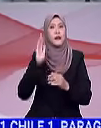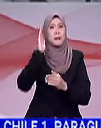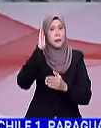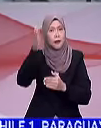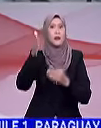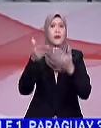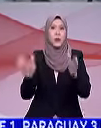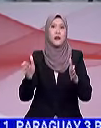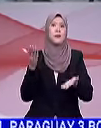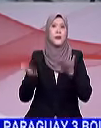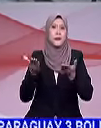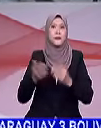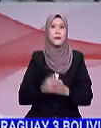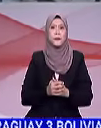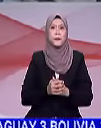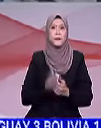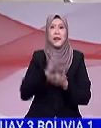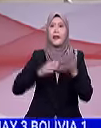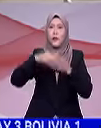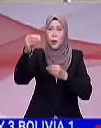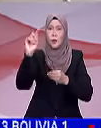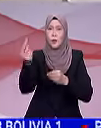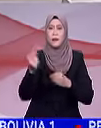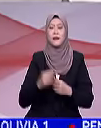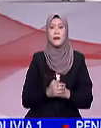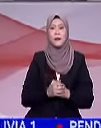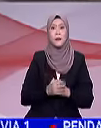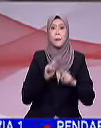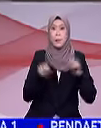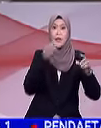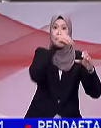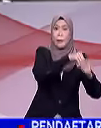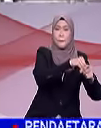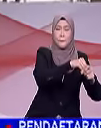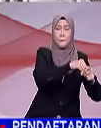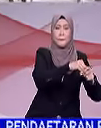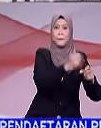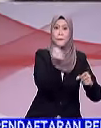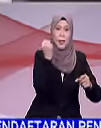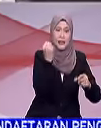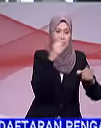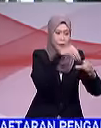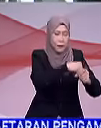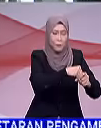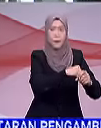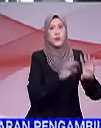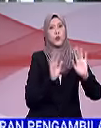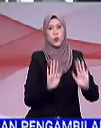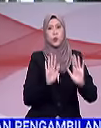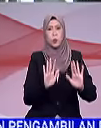buka hanya dibagian luar tetapi dalam bagian dalam like the masih Tunggu